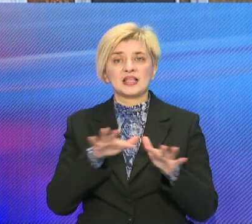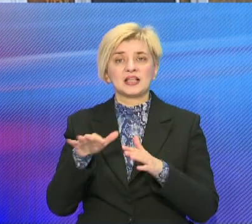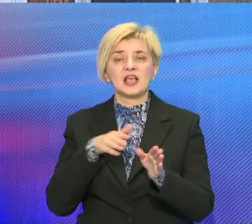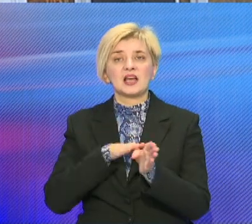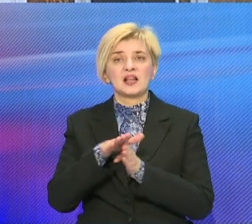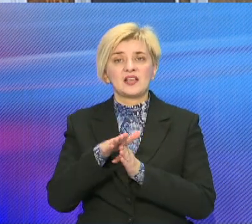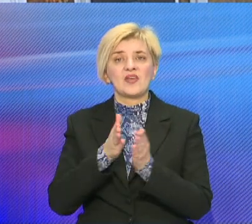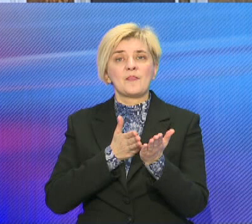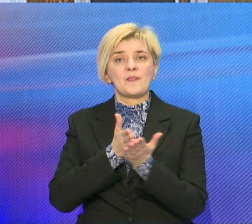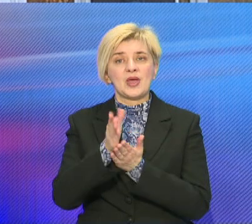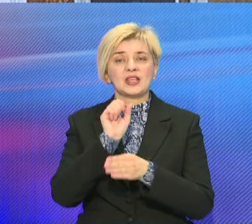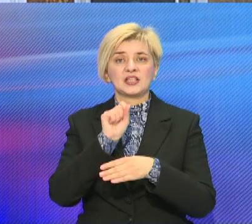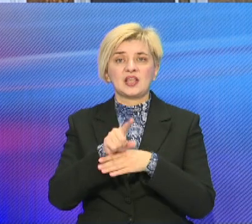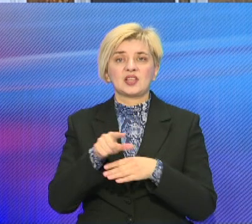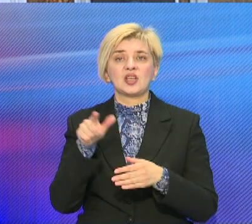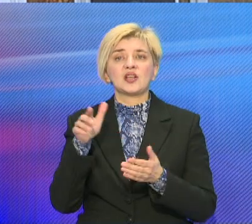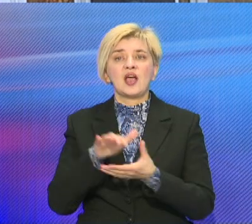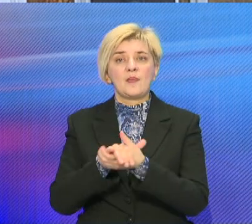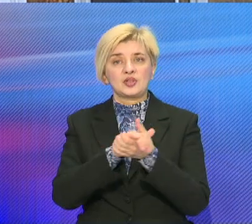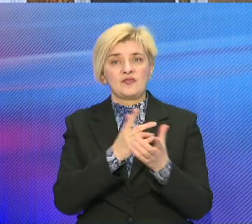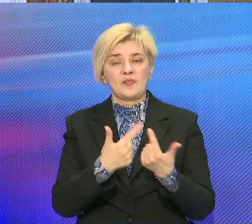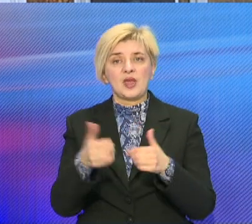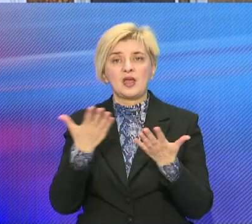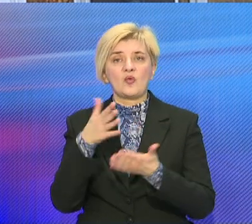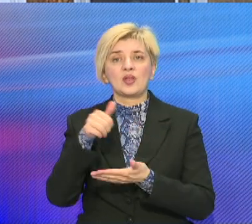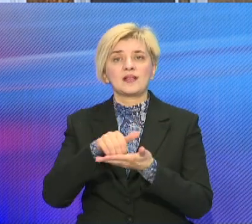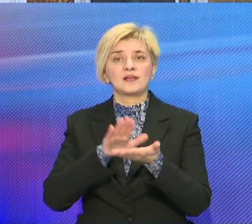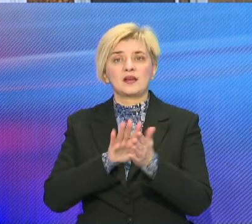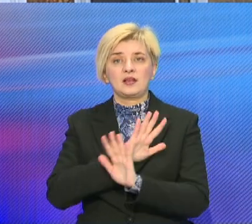объединения, якое незарегистровано в нашей краине.